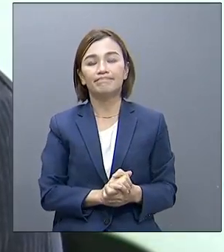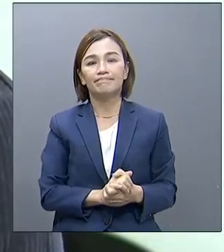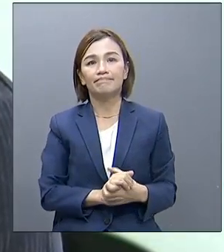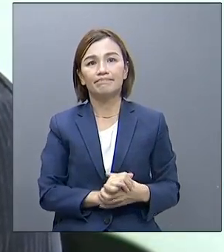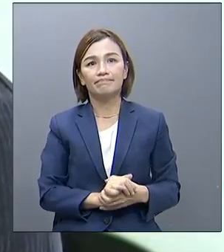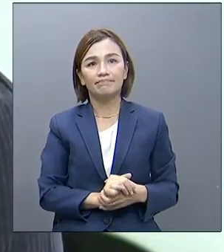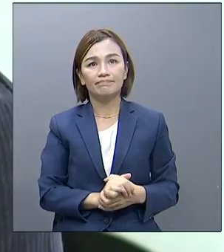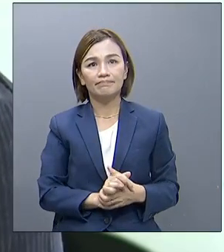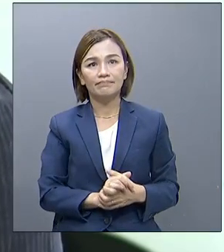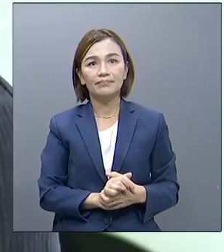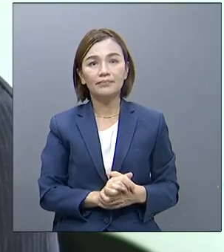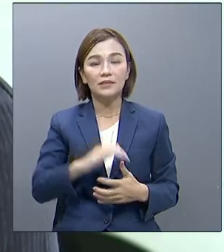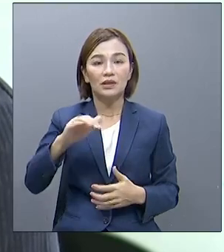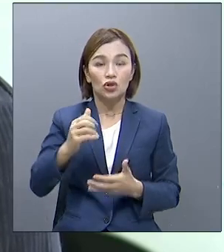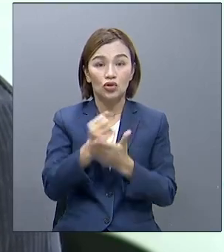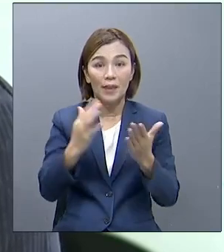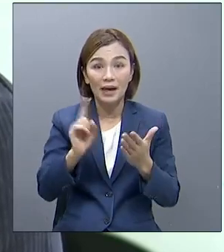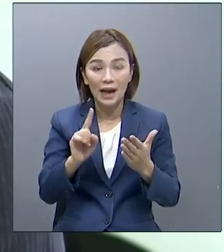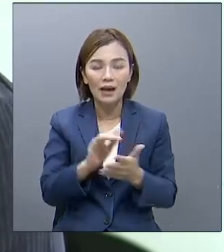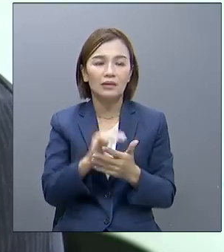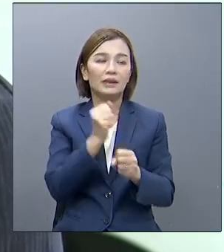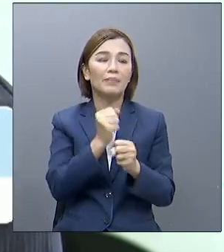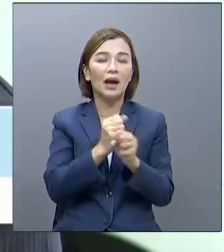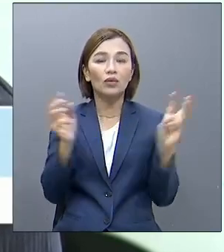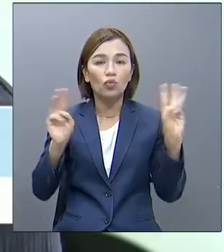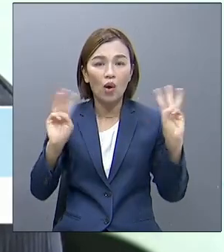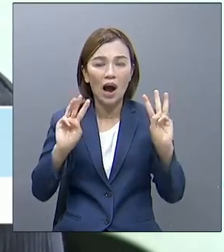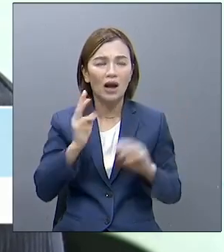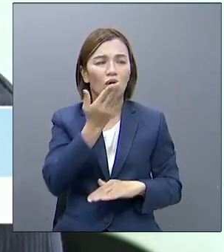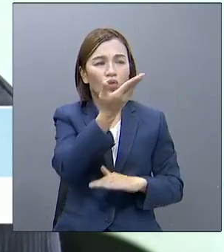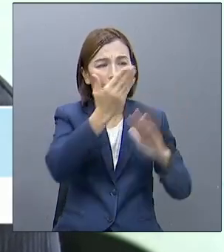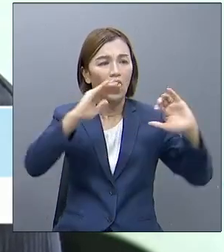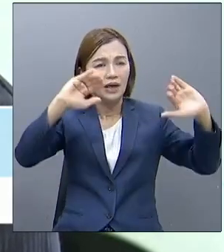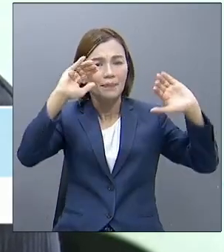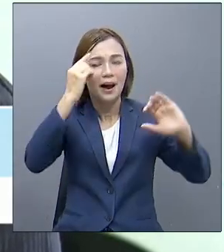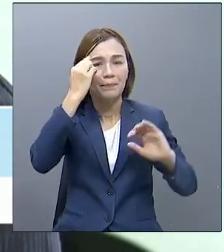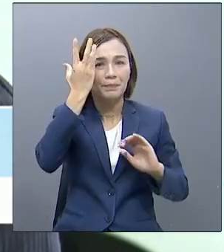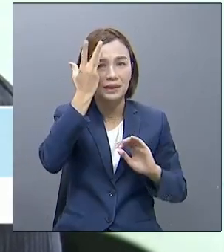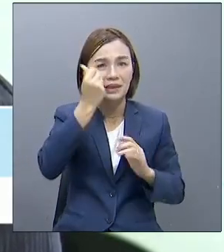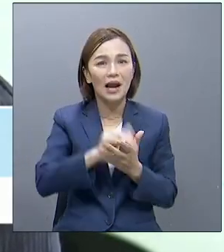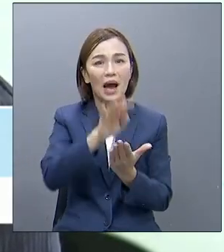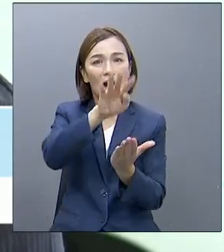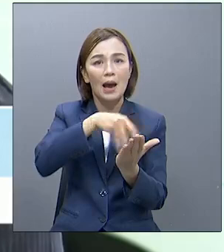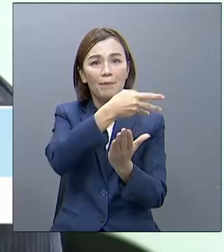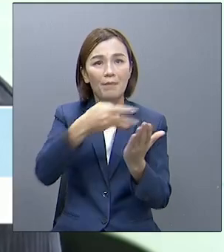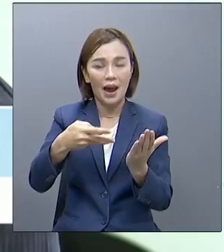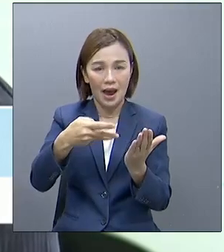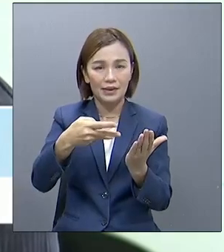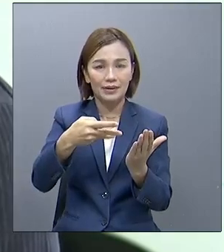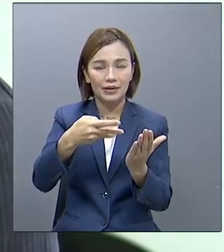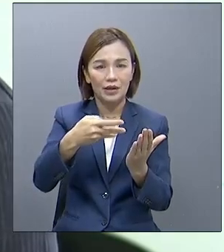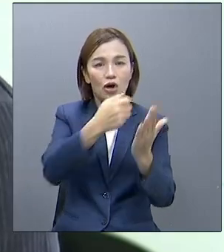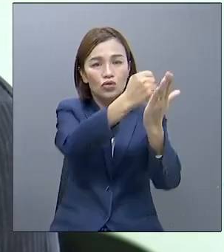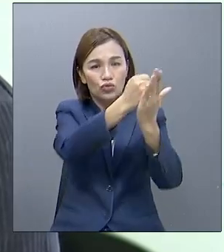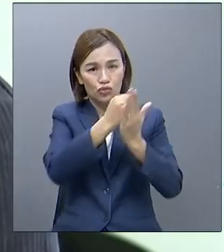นมากตอนนี้พวกเราตกงานอยากจะให้ทางรัฐเนี่ยพิจารณาเกี่ยวกับมาตรการที่ช่วยเหลือเป็นมาตรการเดีย